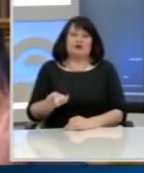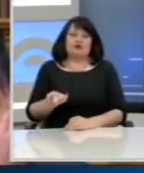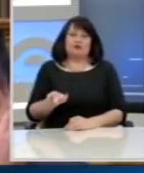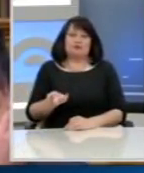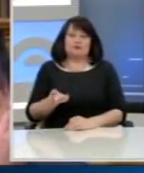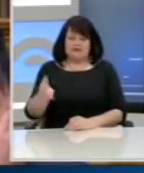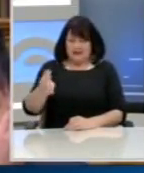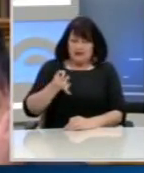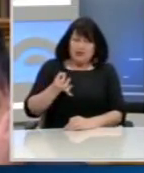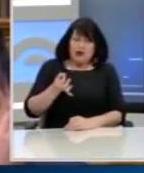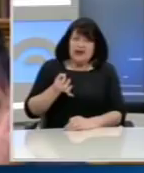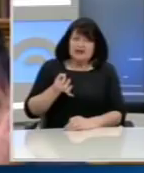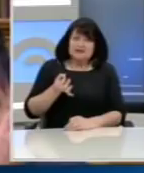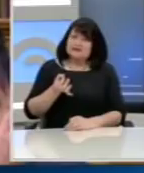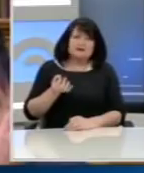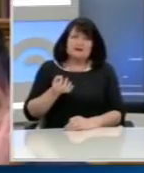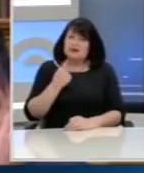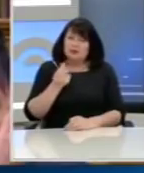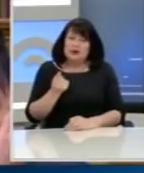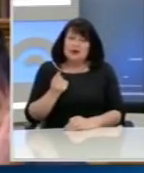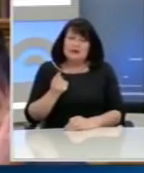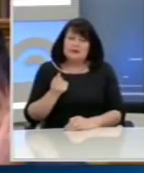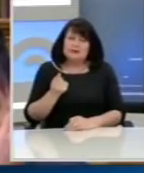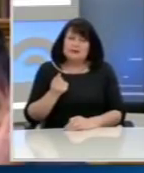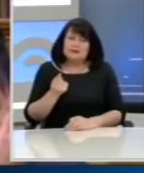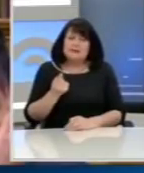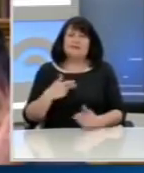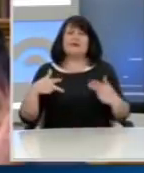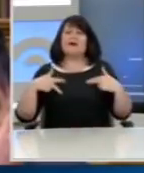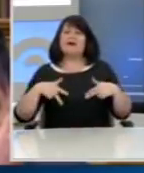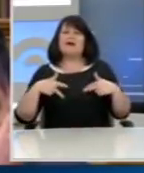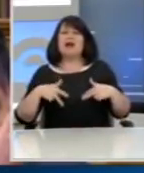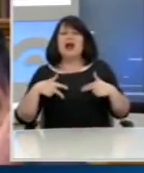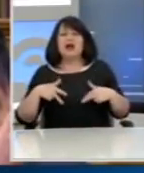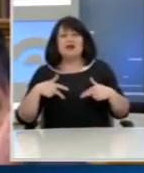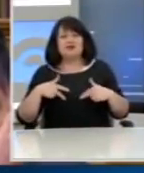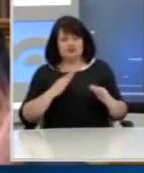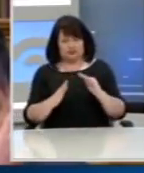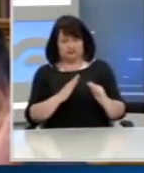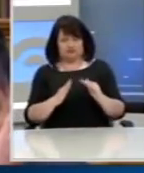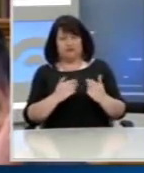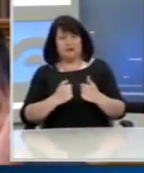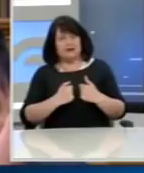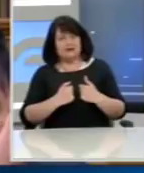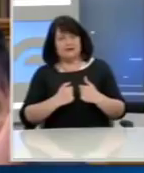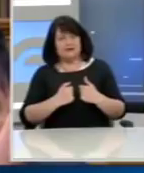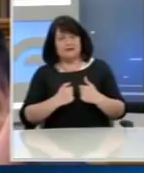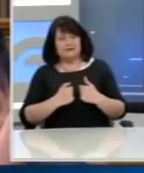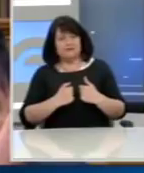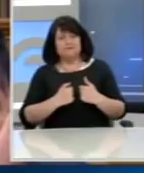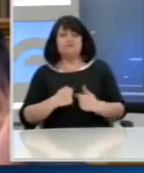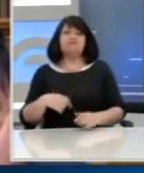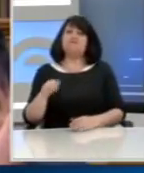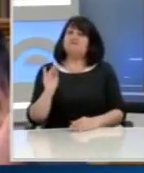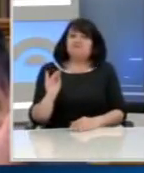Και μιλάτε ταυτόχρονα για το κράτος το οποίο λέει εμείς υπερασπιστήκαμε. Κύριε